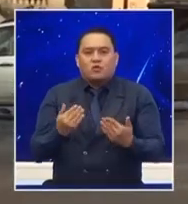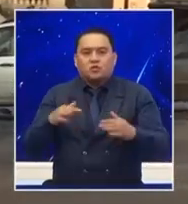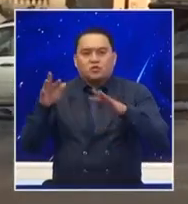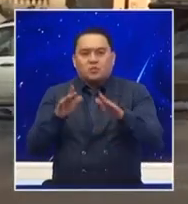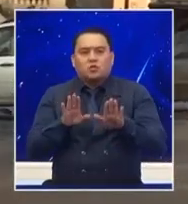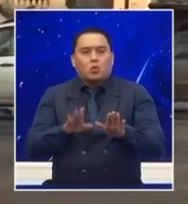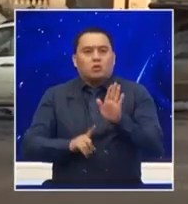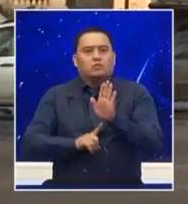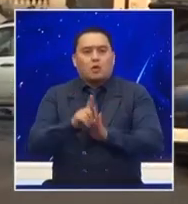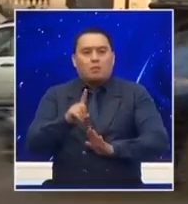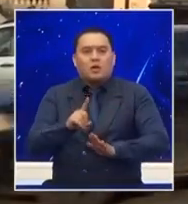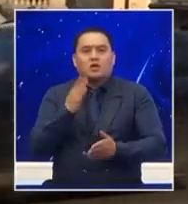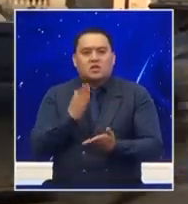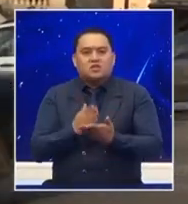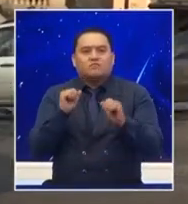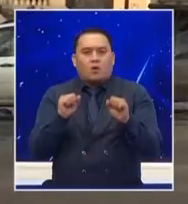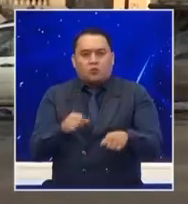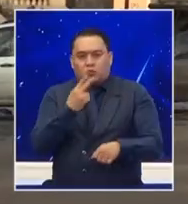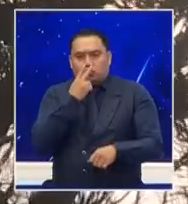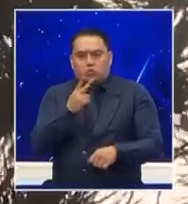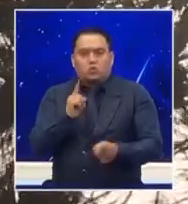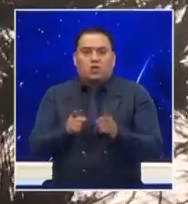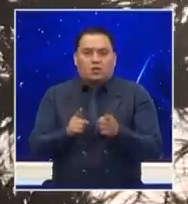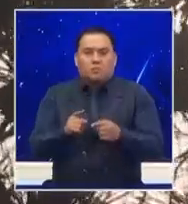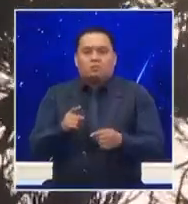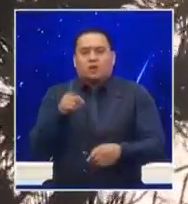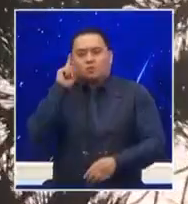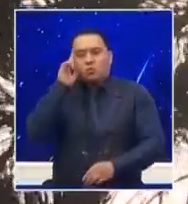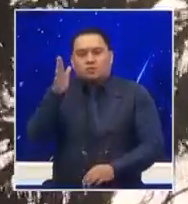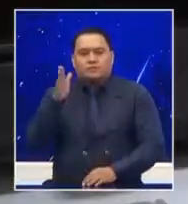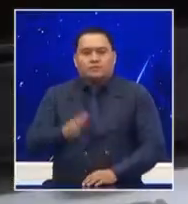только началась, мы уже имеем возможность убедиться в достоверности прогнозов.